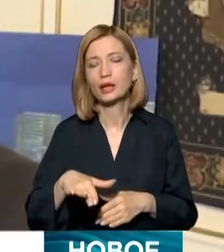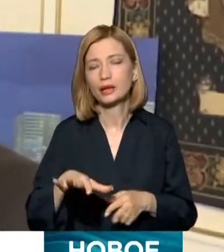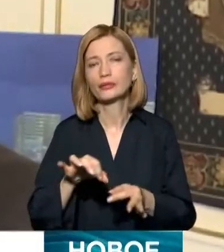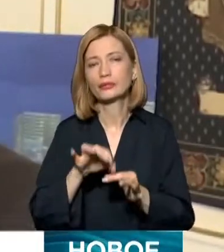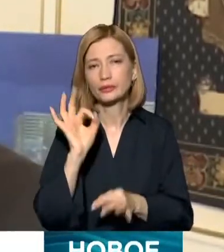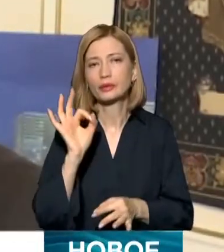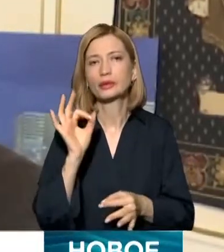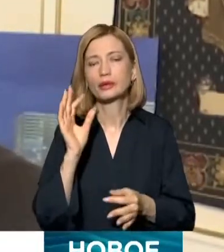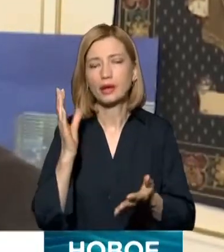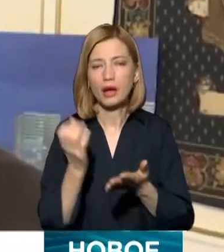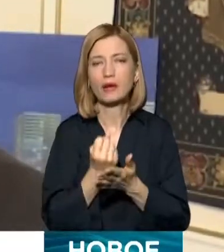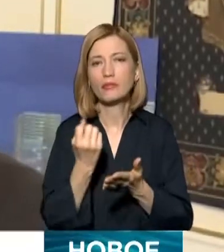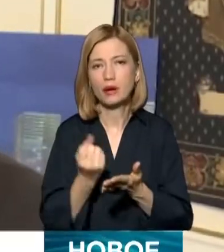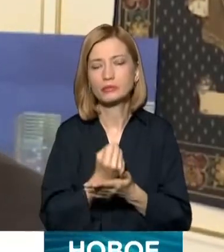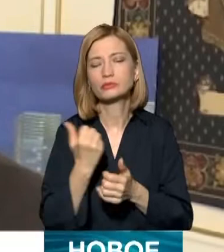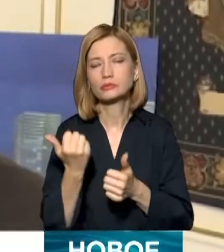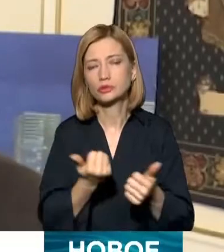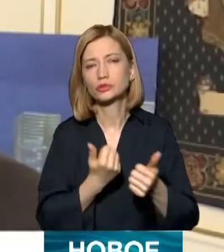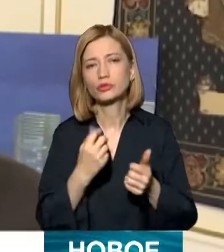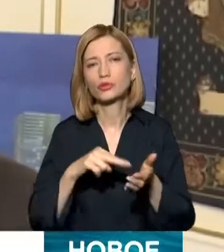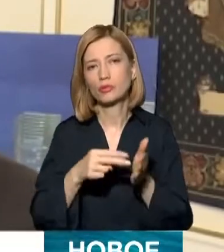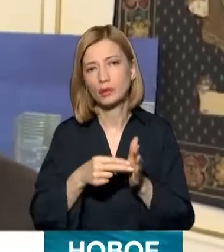реализации настоящего передового плана.